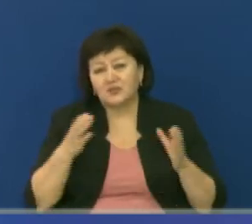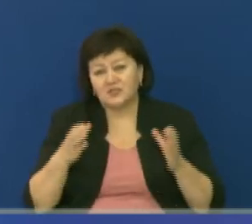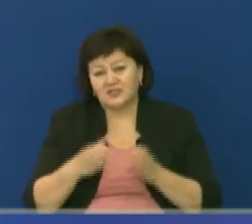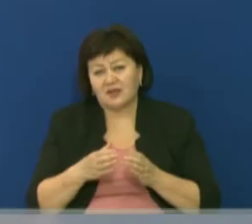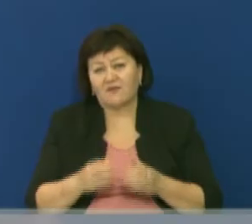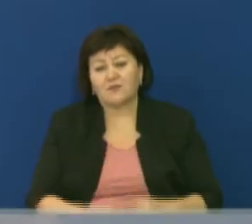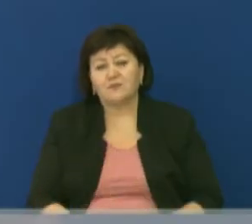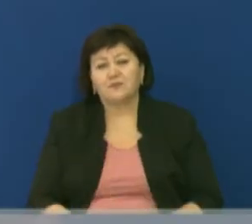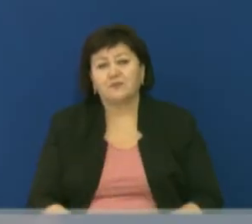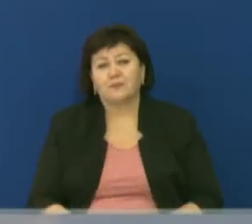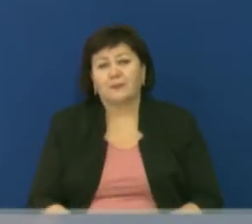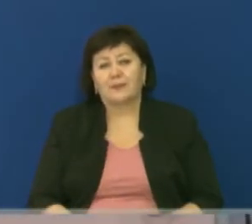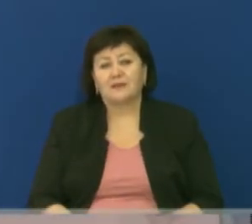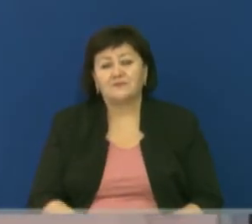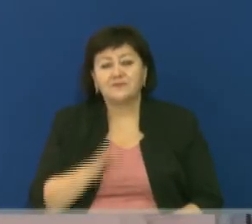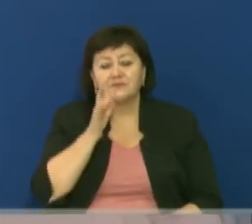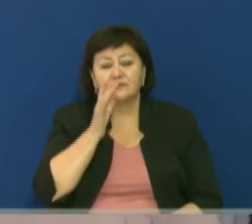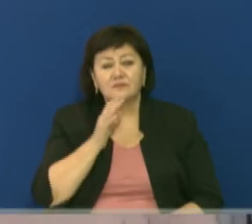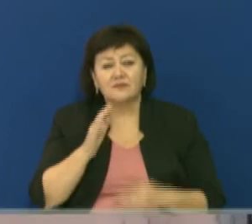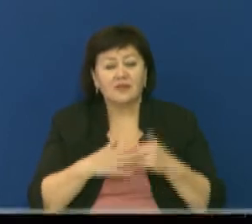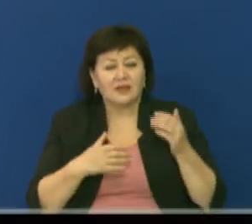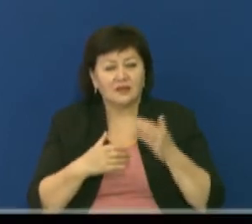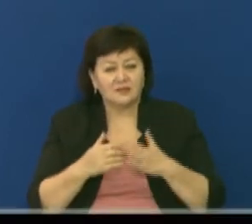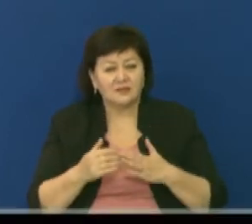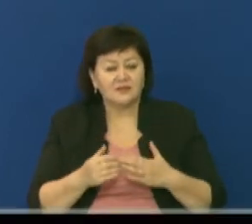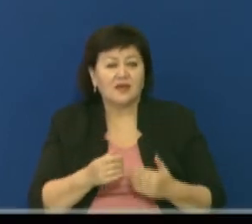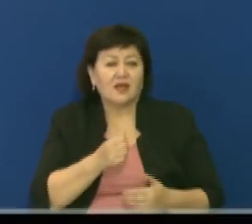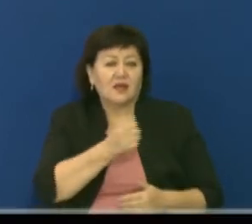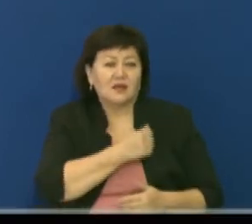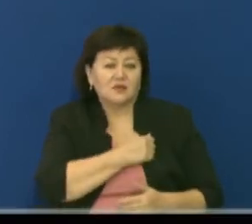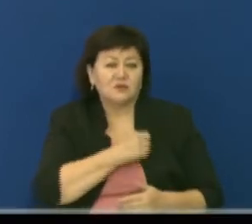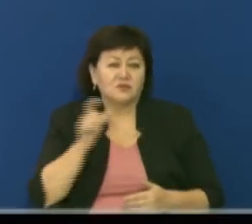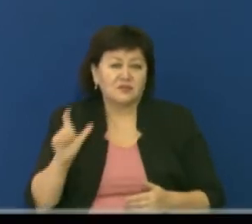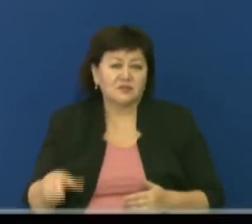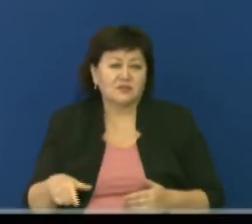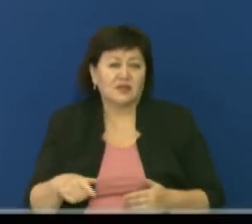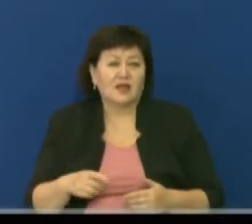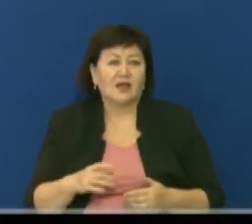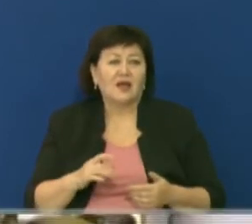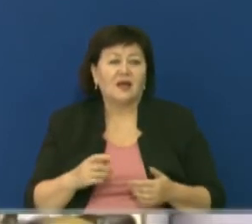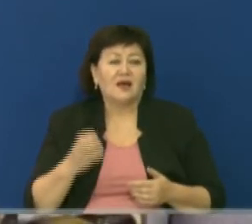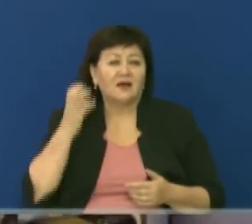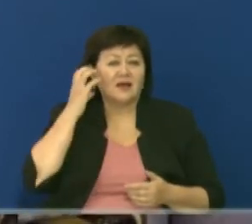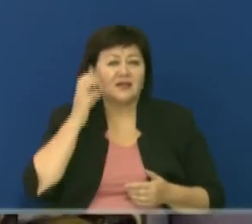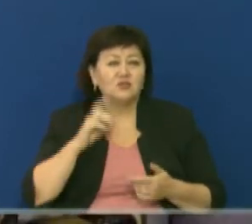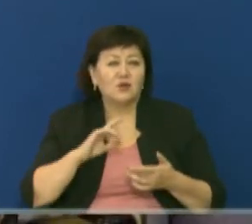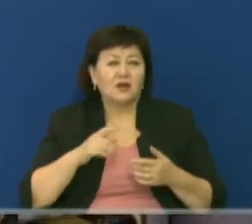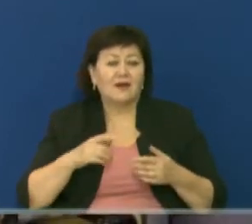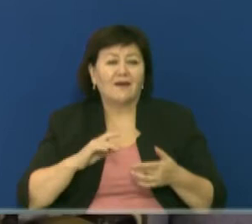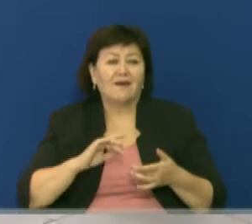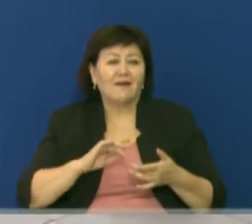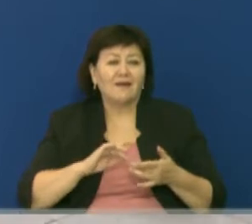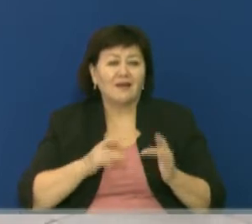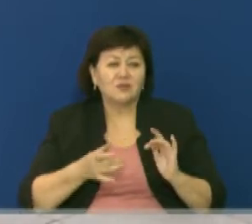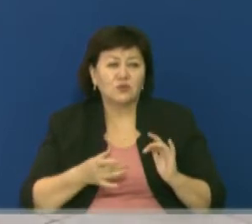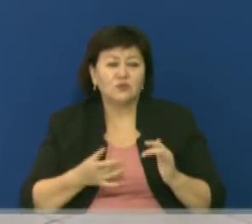видеосюжете. На период стажировки курсанты военно-инженерного института радиоэлектроники и связи полностью окунулись в